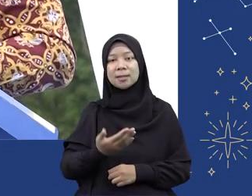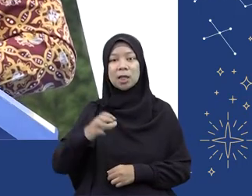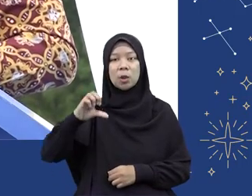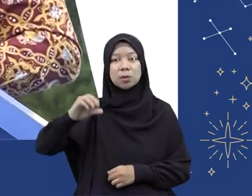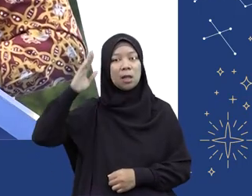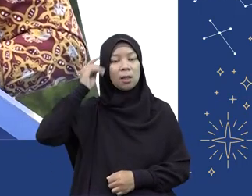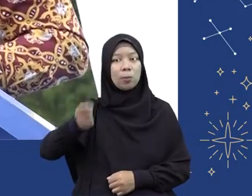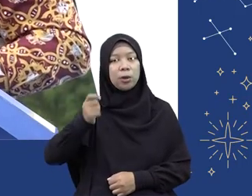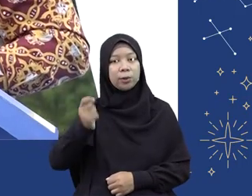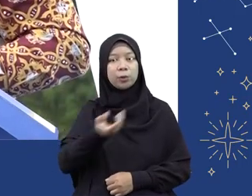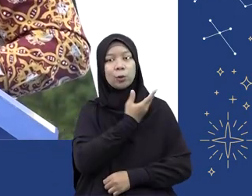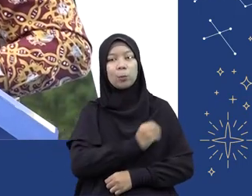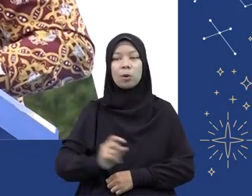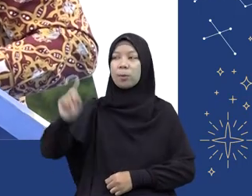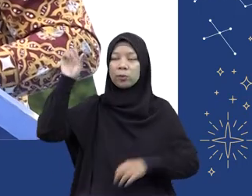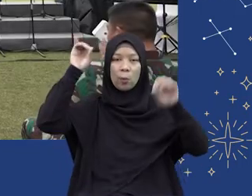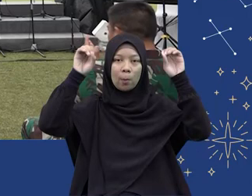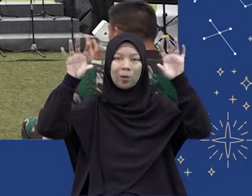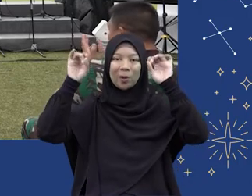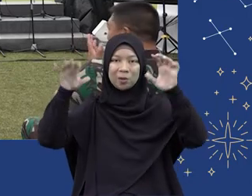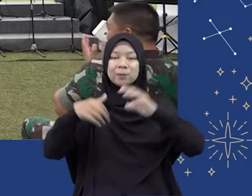wassalamualaikum warahmatullahi wabarakatuh